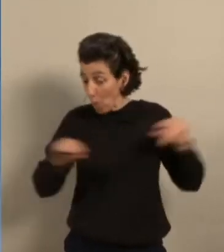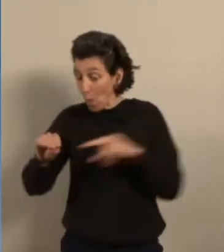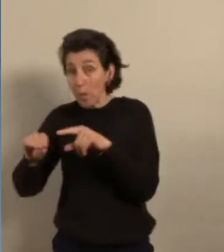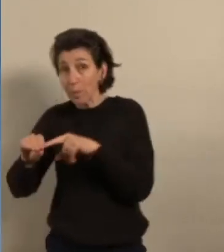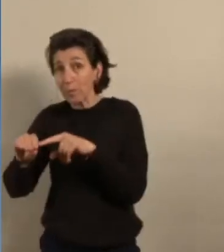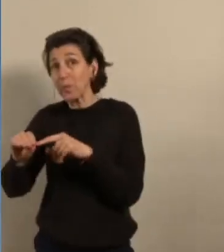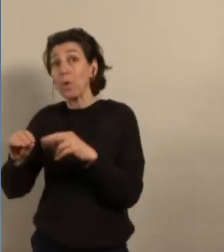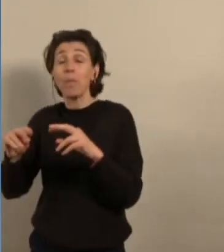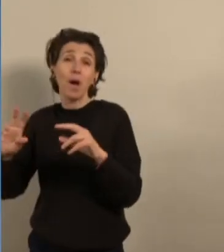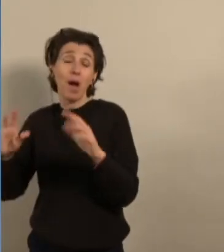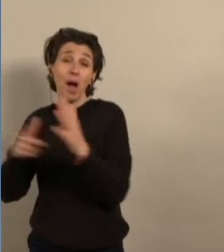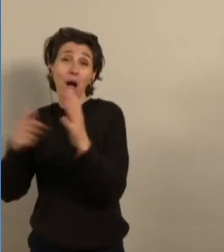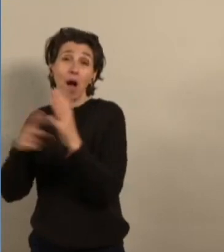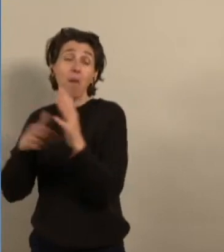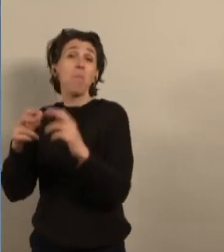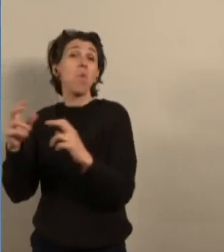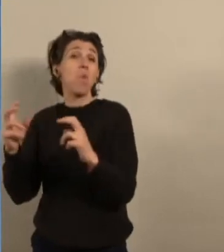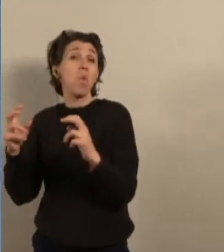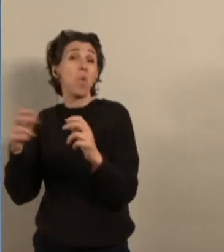impôts locaux.